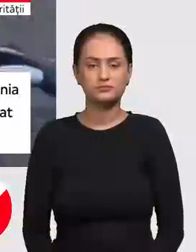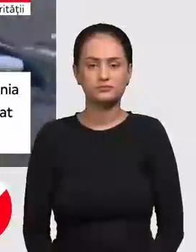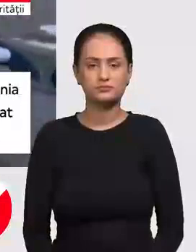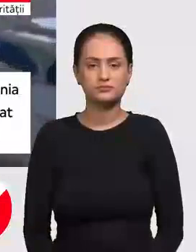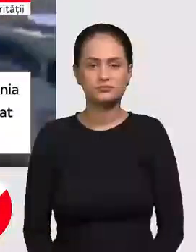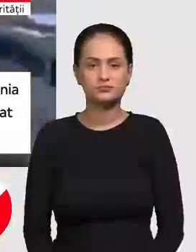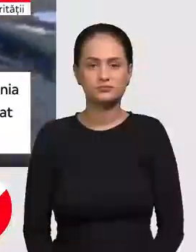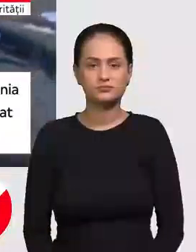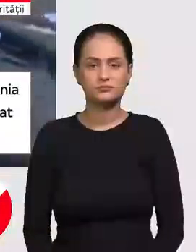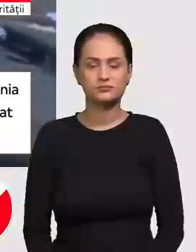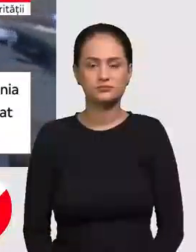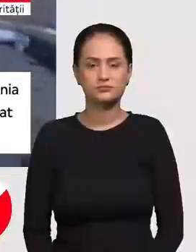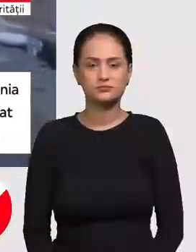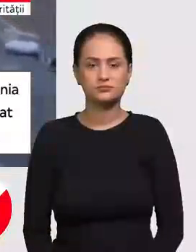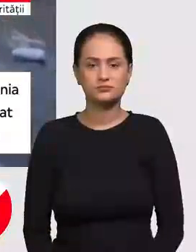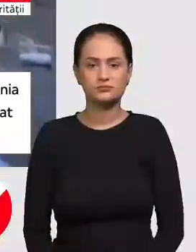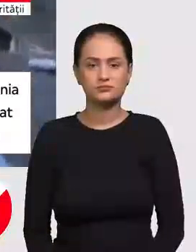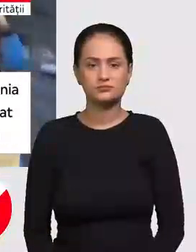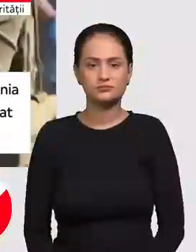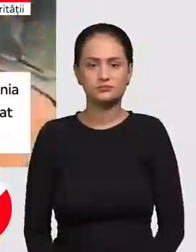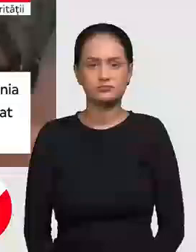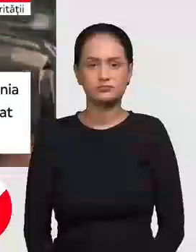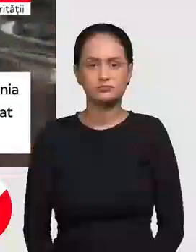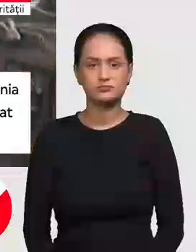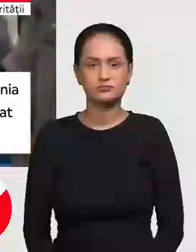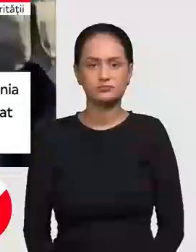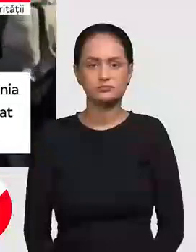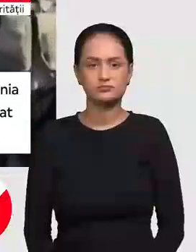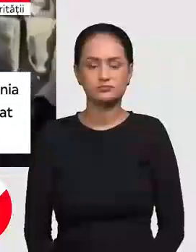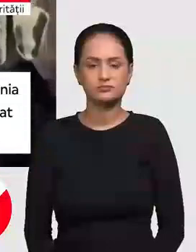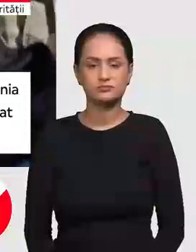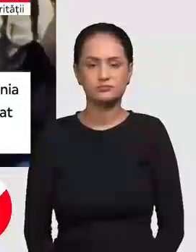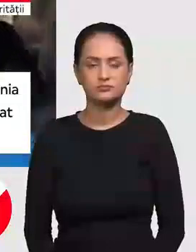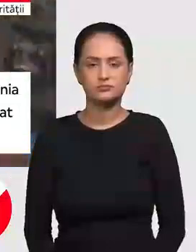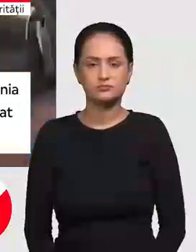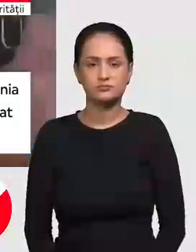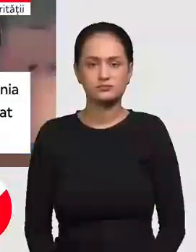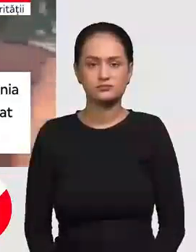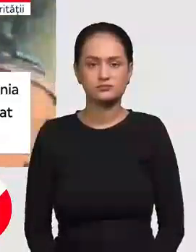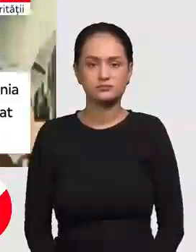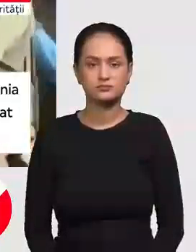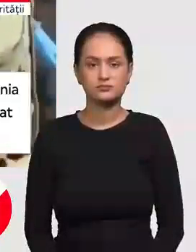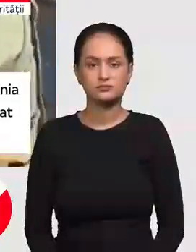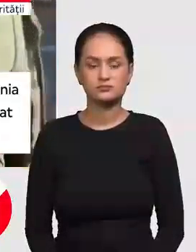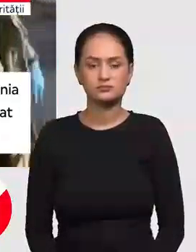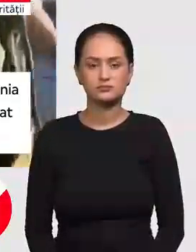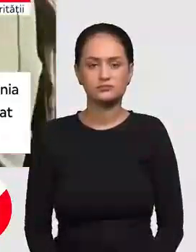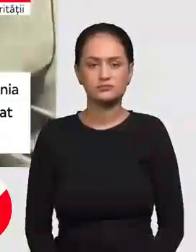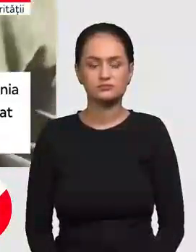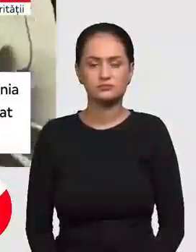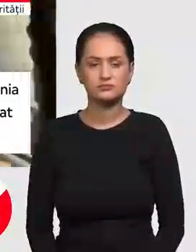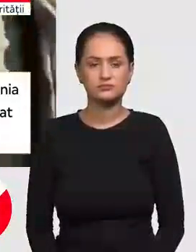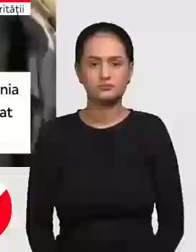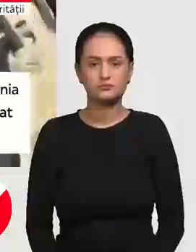precis pe fronturile din cupi sliman bahmut avdiivka marinca și zaporojie ruși ar fi